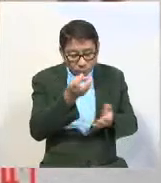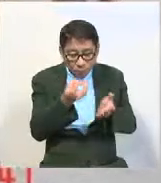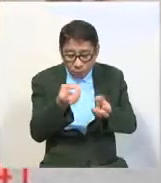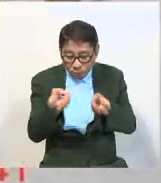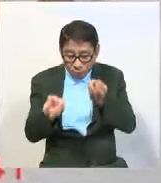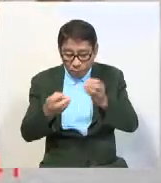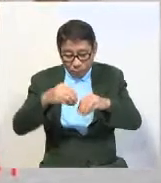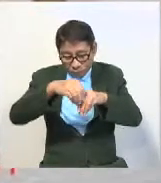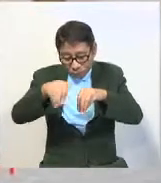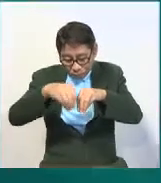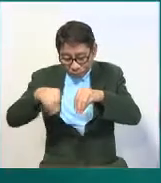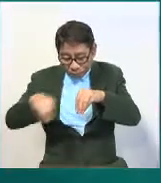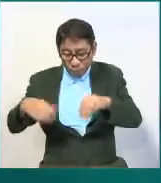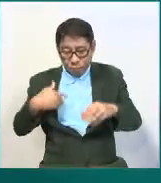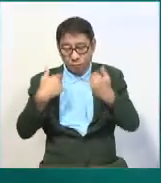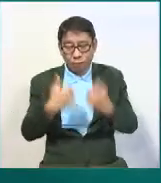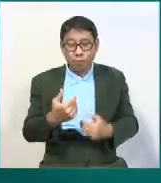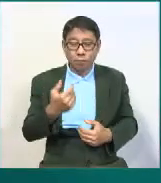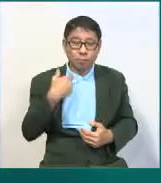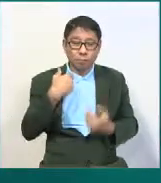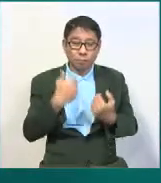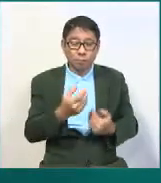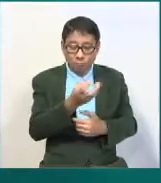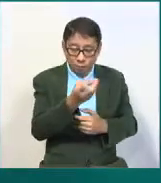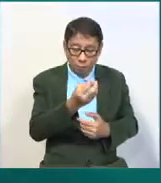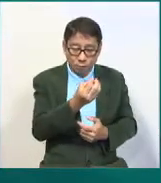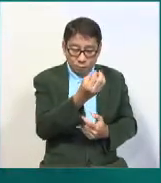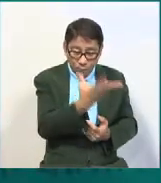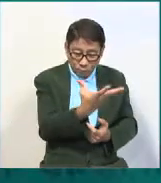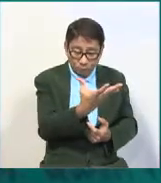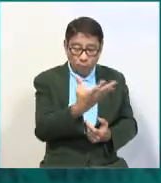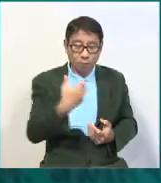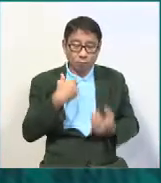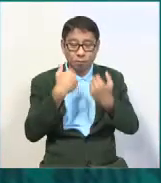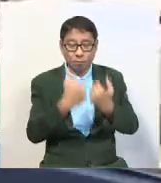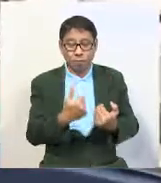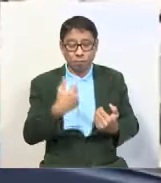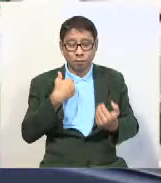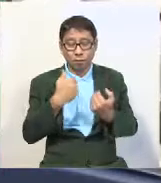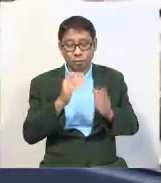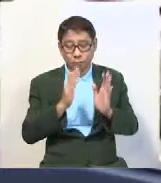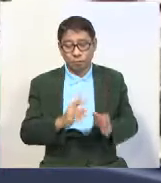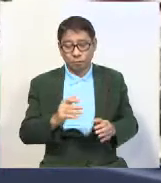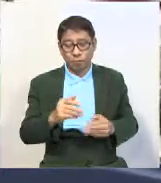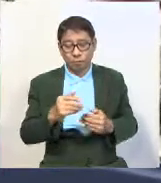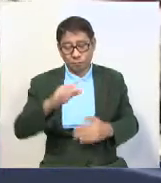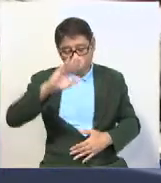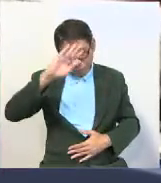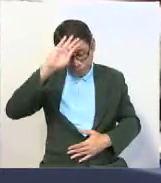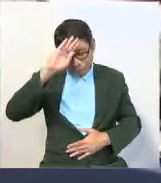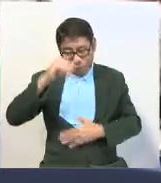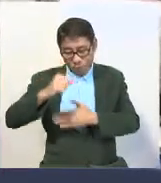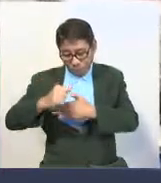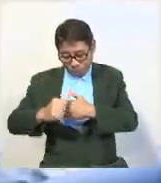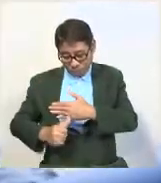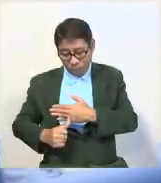ายเม็ดกระจัดกระจายหรืออาจจะมีเป็นแบบเม็ดใหญ่เม็ดเดียวแต่ว่าคนไข้รายล่าสุดที่ผ่าตัดพ